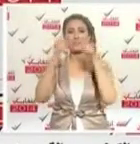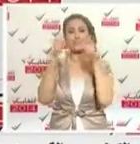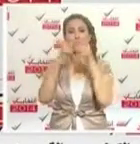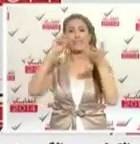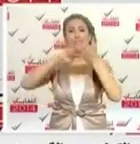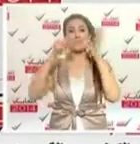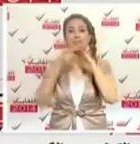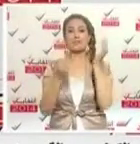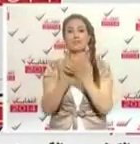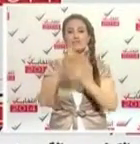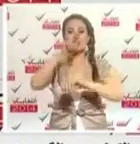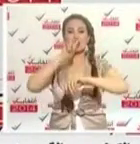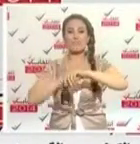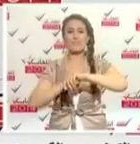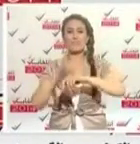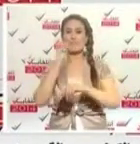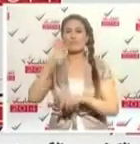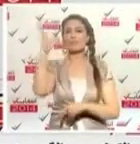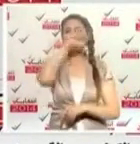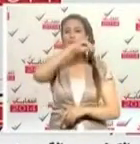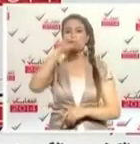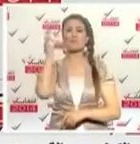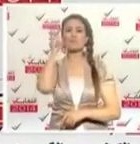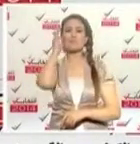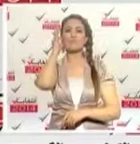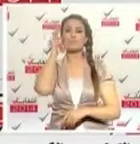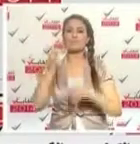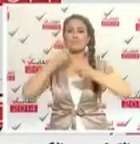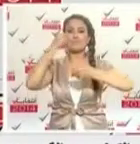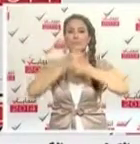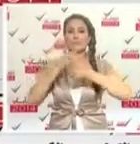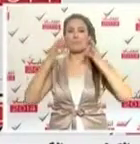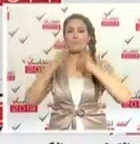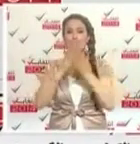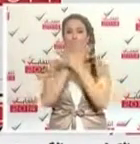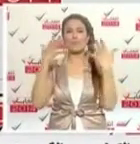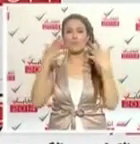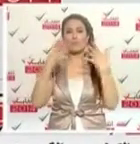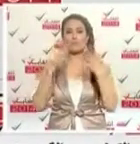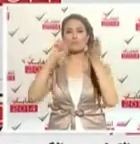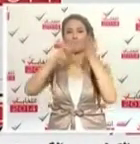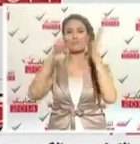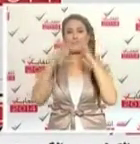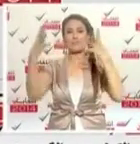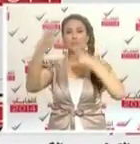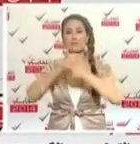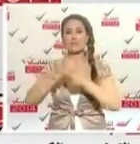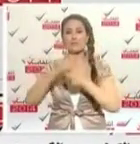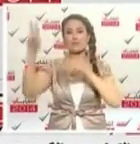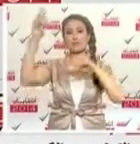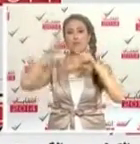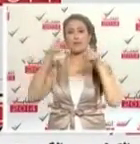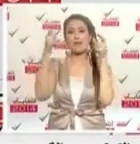وفلاحية تراعي خصوصيات معتمدية القصرين وتكون ذات قدرة تشغيلية عالية وتربط الإنتاج بالتصنيع، إعادة هيكلة